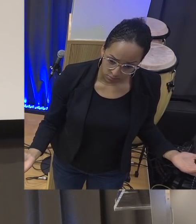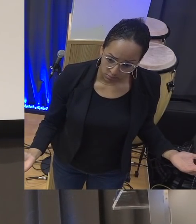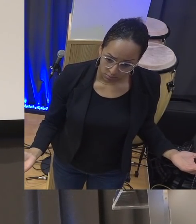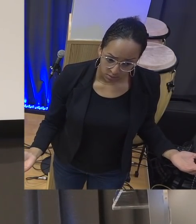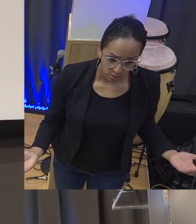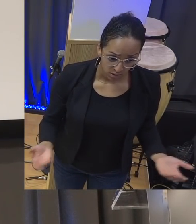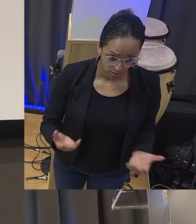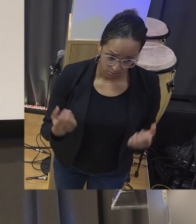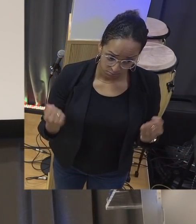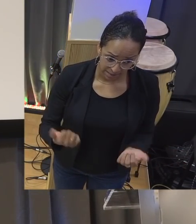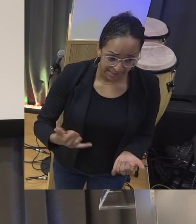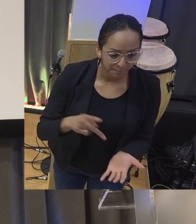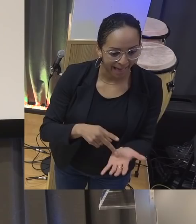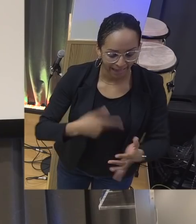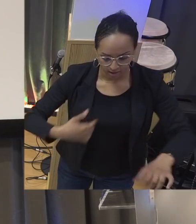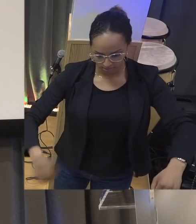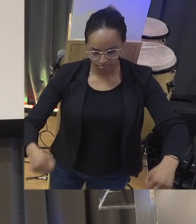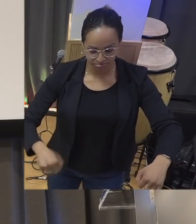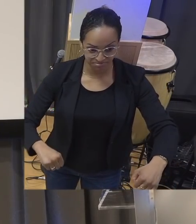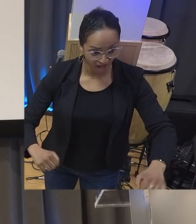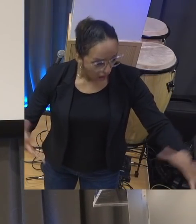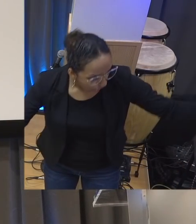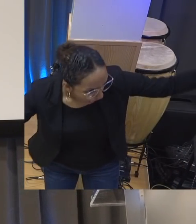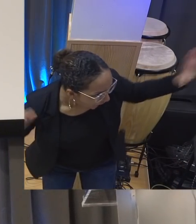Surtout à Paris, quand je suis en scooter.